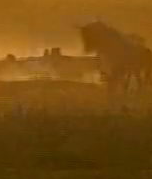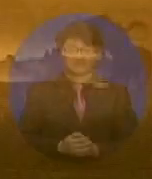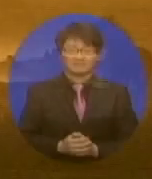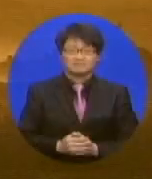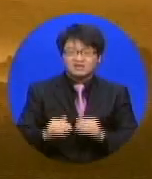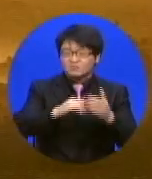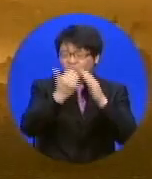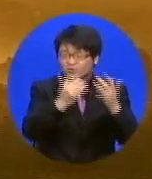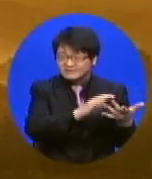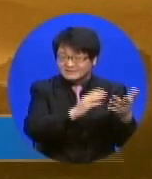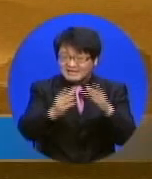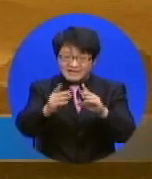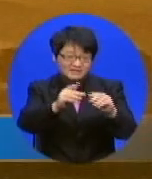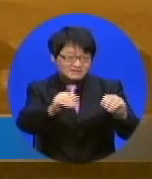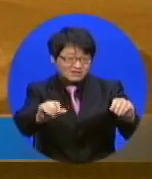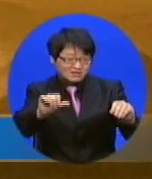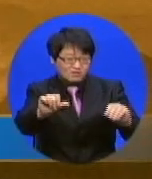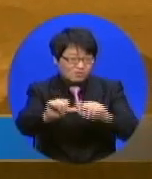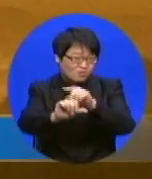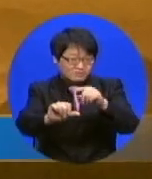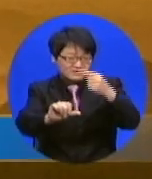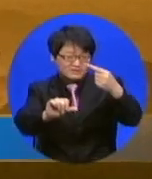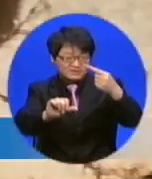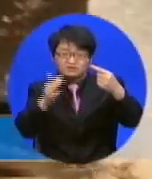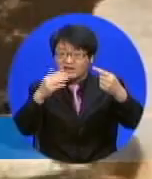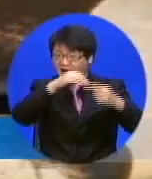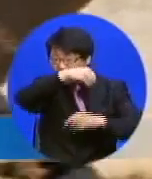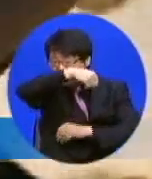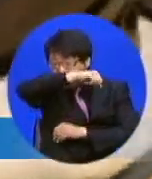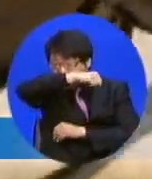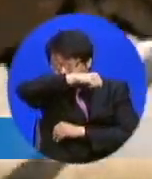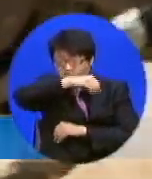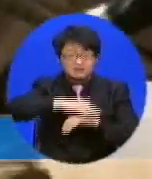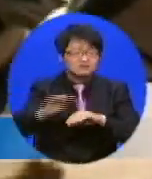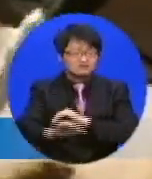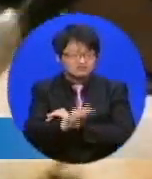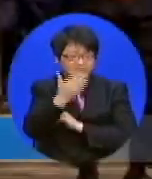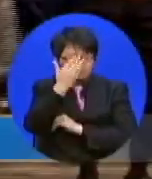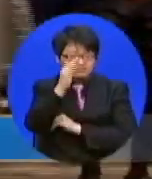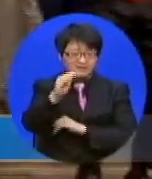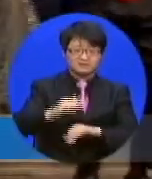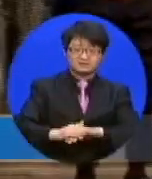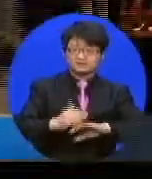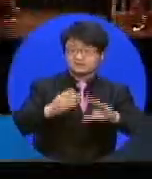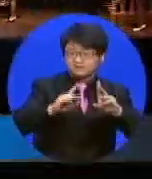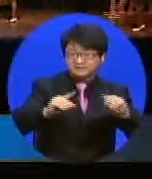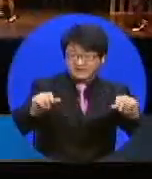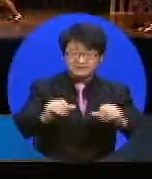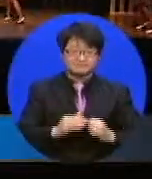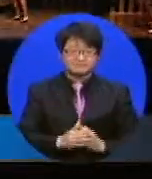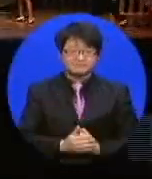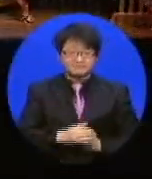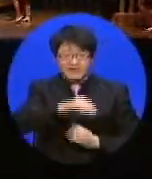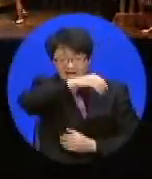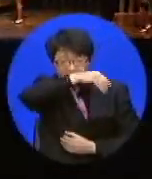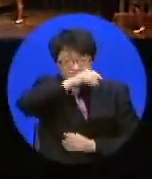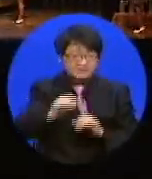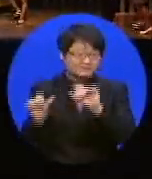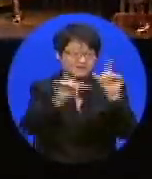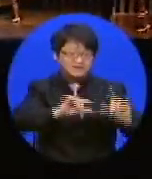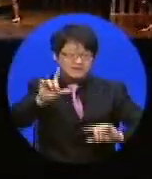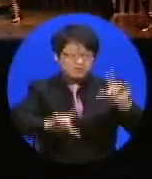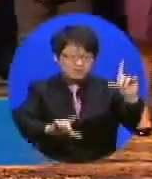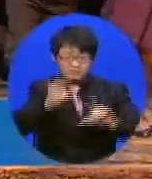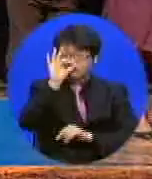전 세계 육지의 5분의 1에 해당하는 대륙 아프리카. 하지만 아직 우리에게는 낯선 미지의 땅인데요. 아프리카의 삶의